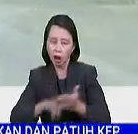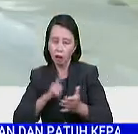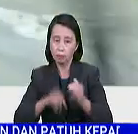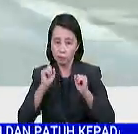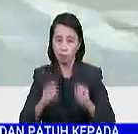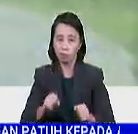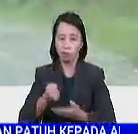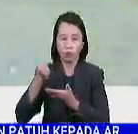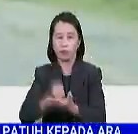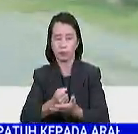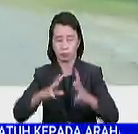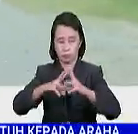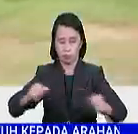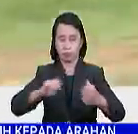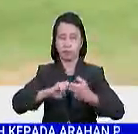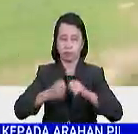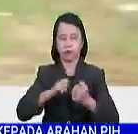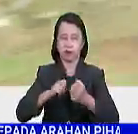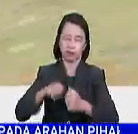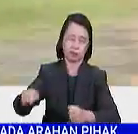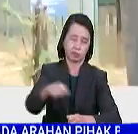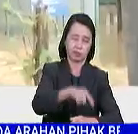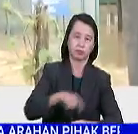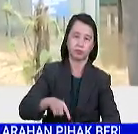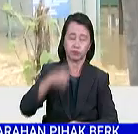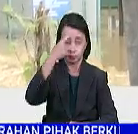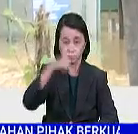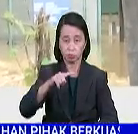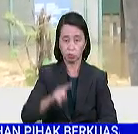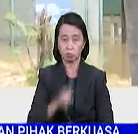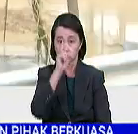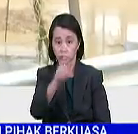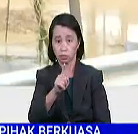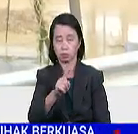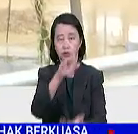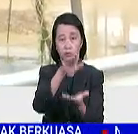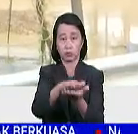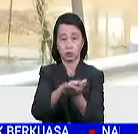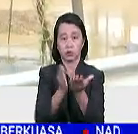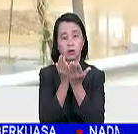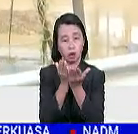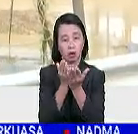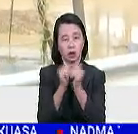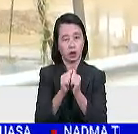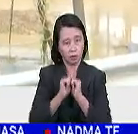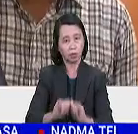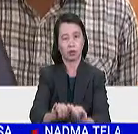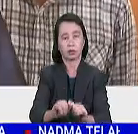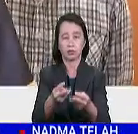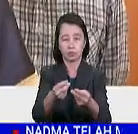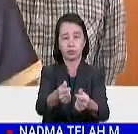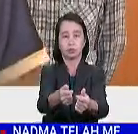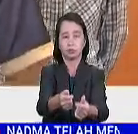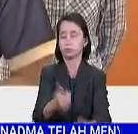kita bantu menyelesaikan masalah-masalah ah untuk memastikan sesi persekolahan itu akan berjalan dengan lancar dan diesel